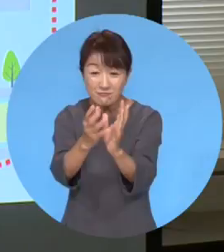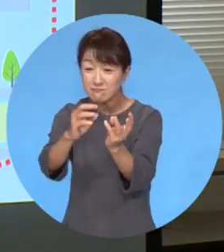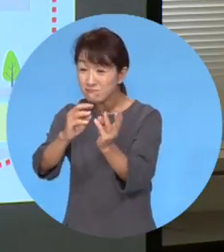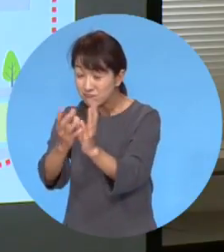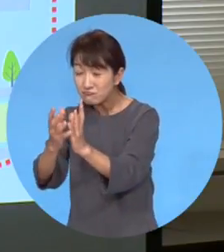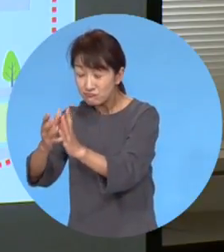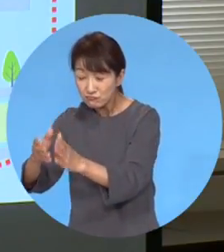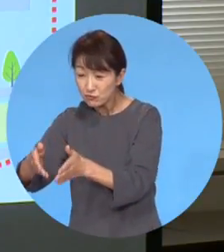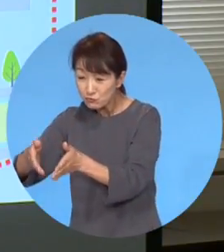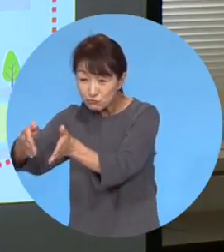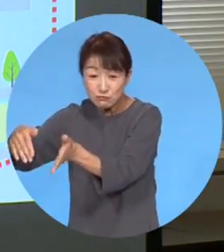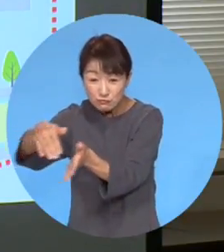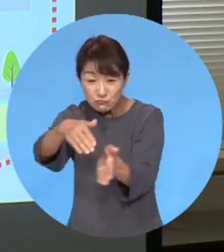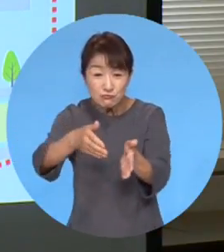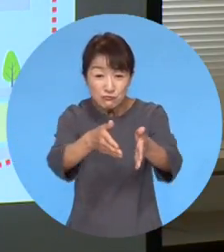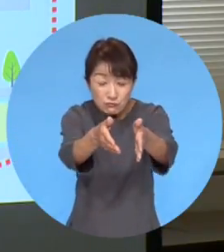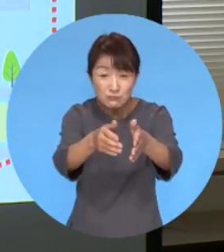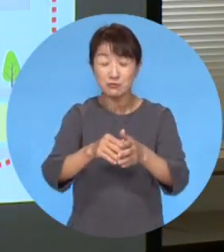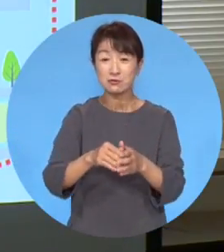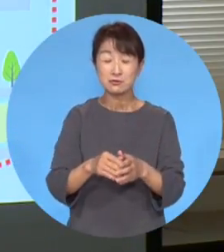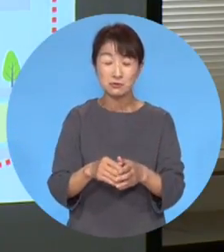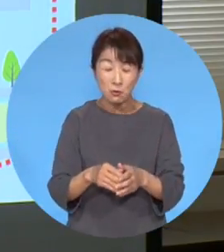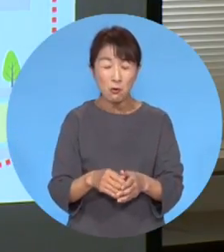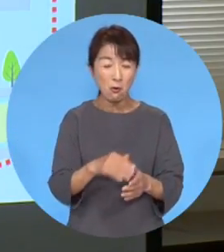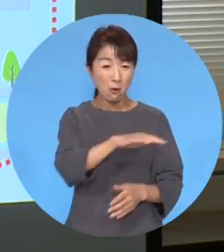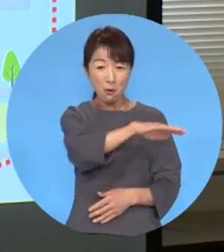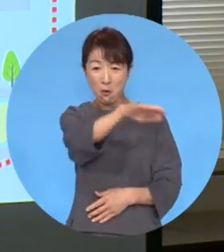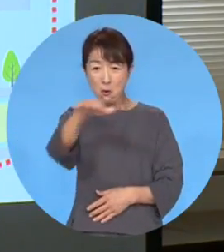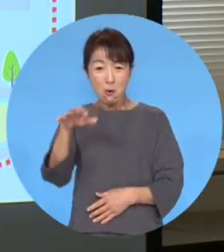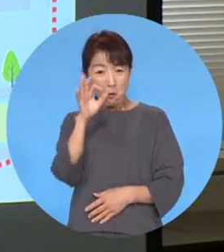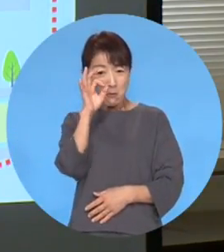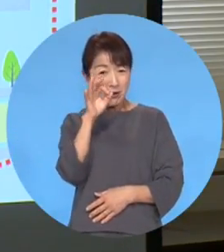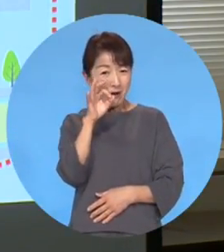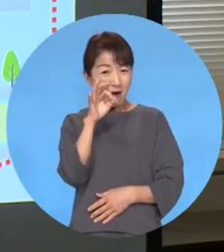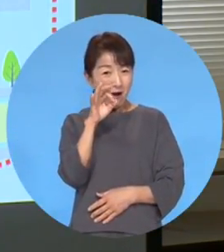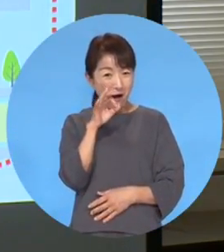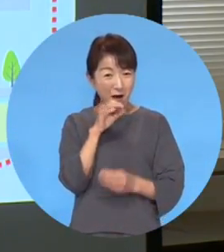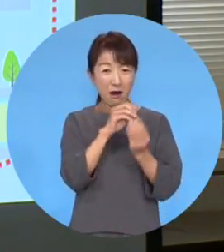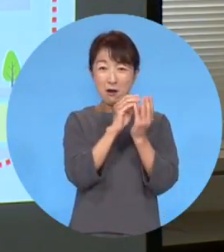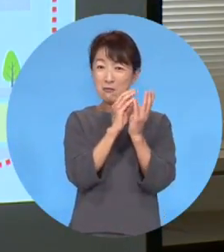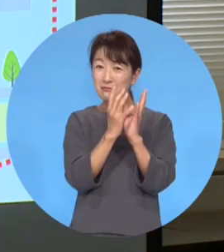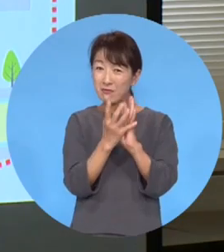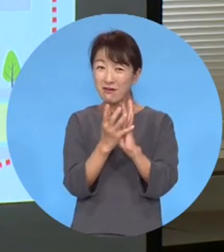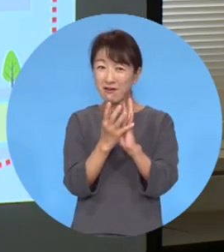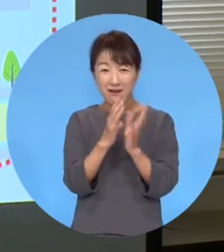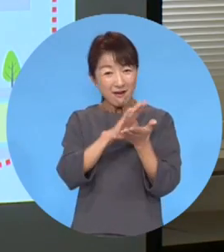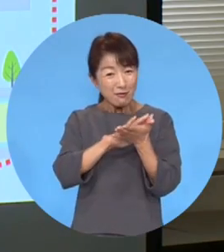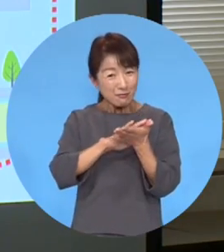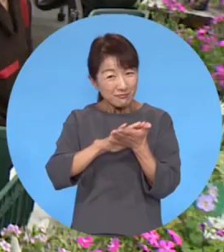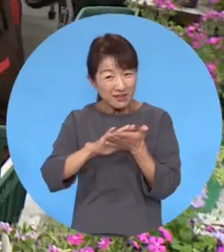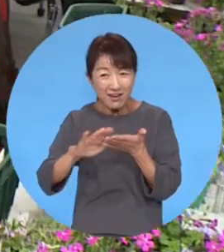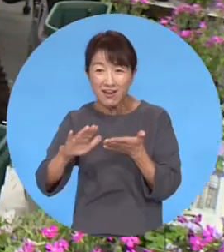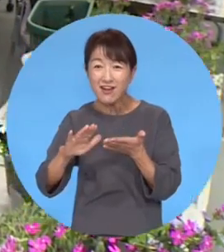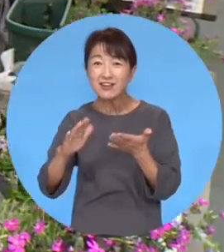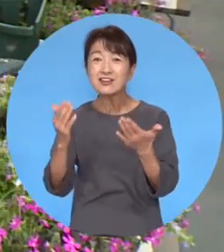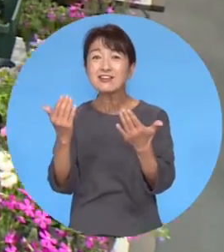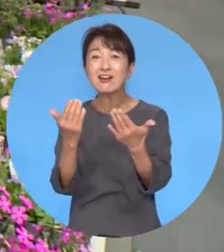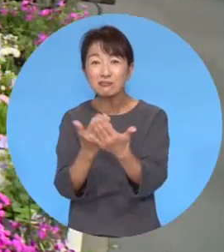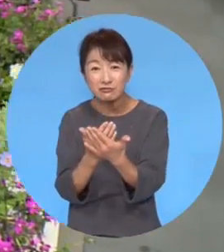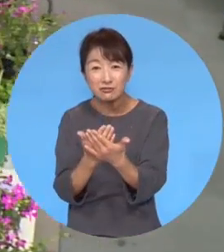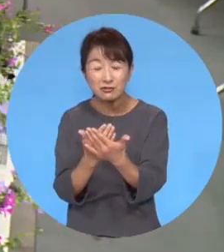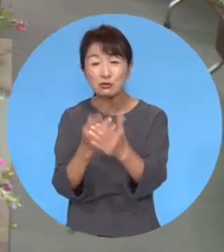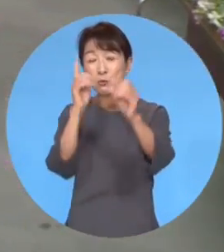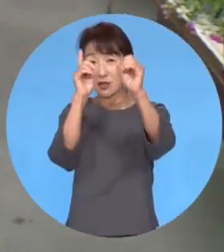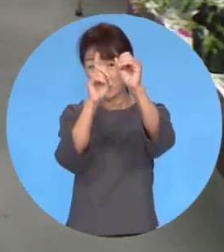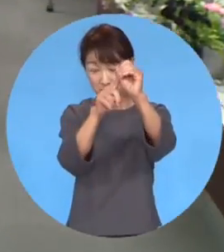につながった緑になっていて、たくさん緑のあふれる街になっているよという形を目指しています。 会